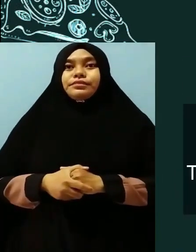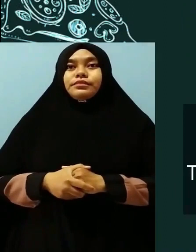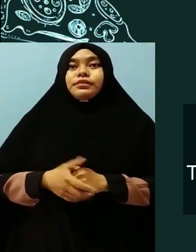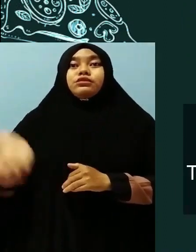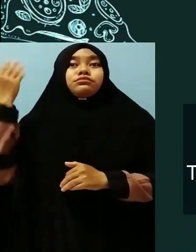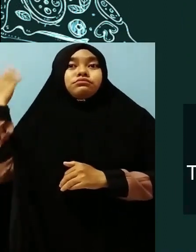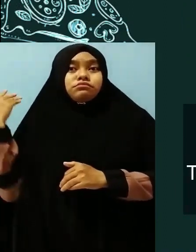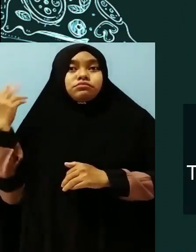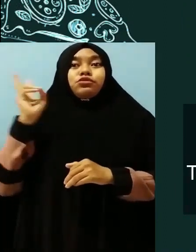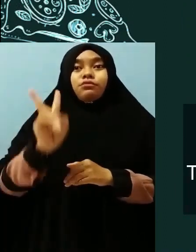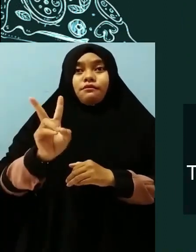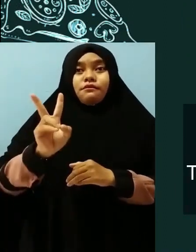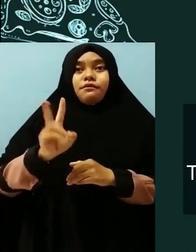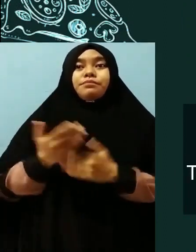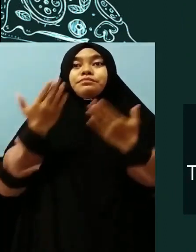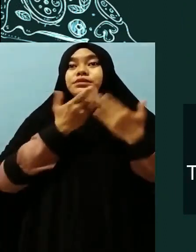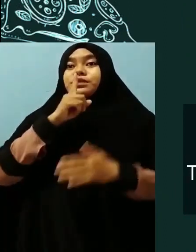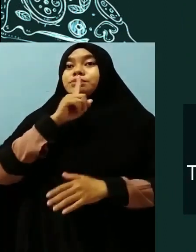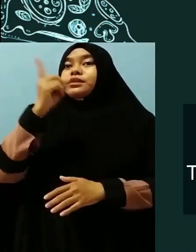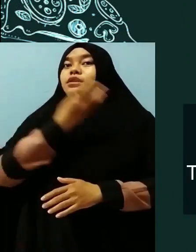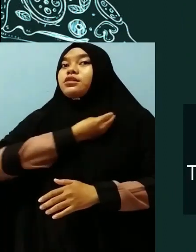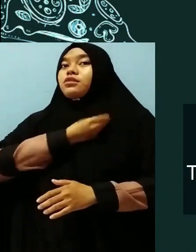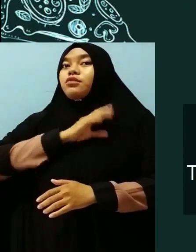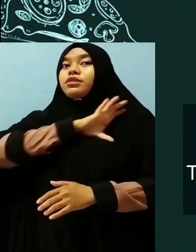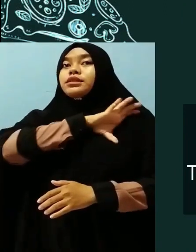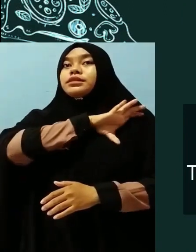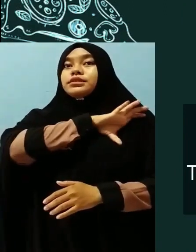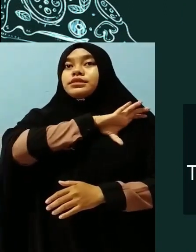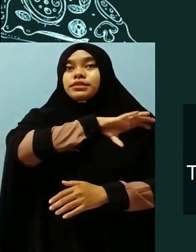adab yang kedua adalah membaca